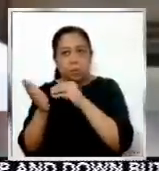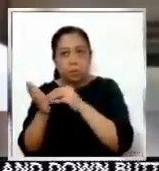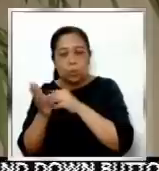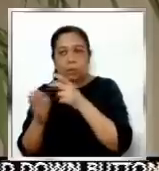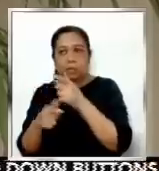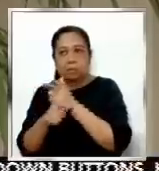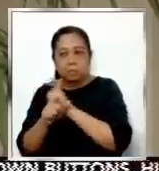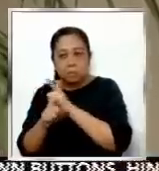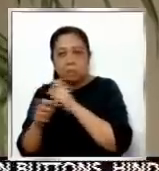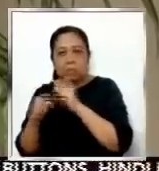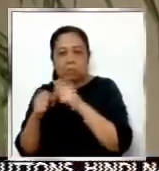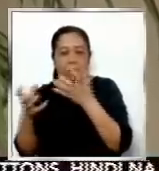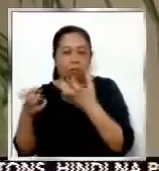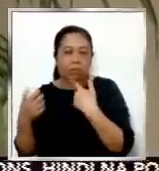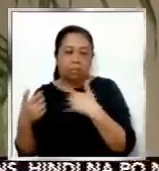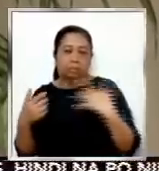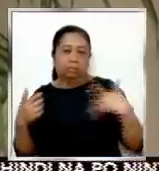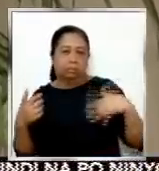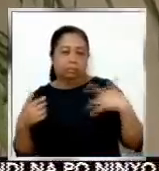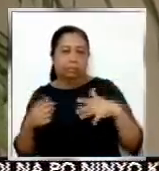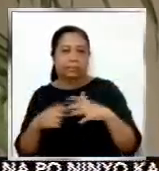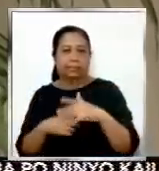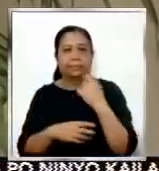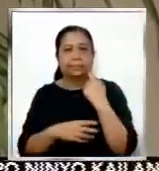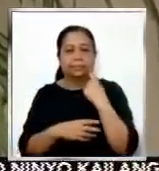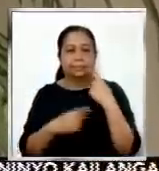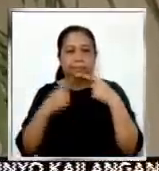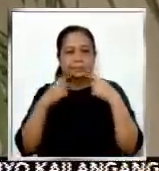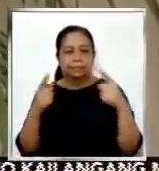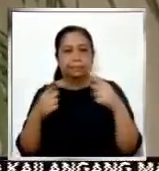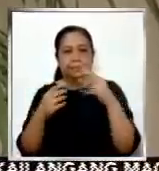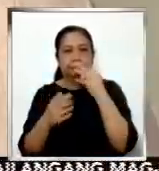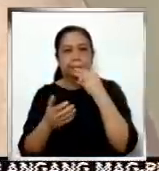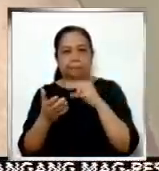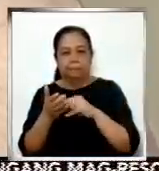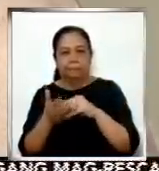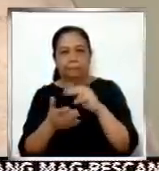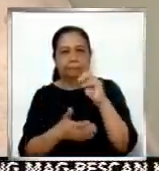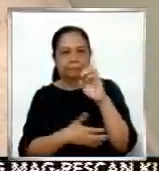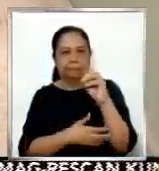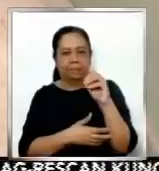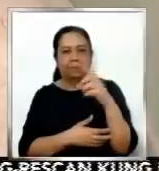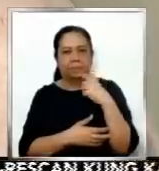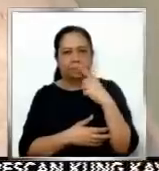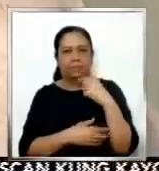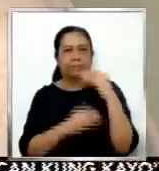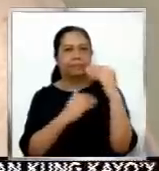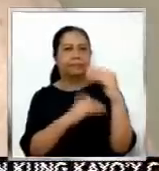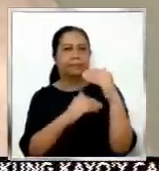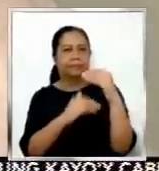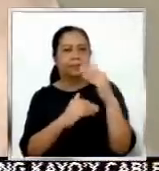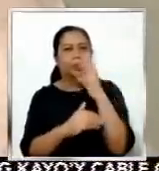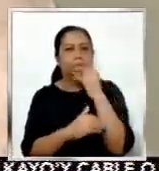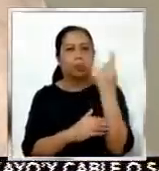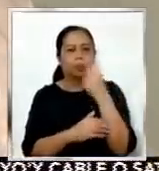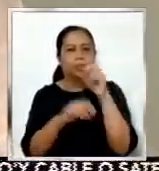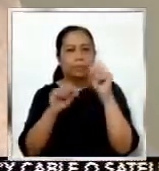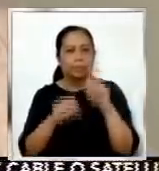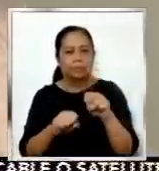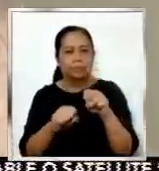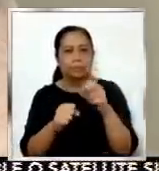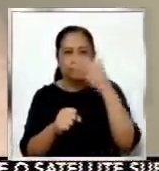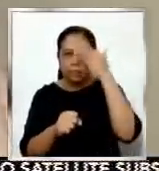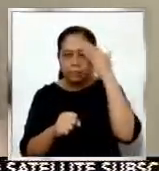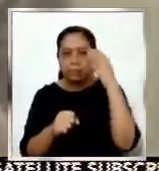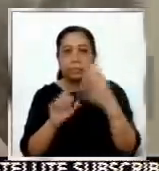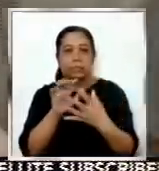niya? Kamakailan lang din, naglabas ng memorandum si Martires kung saan nilimitahan nito kung sino lang ang pwede mag-request ng copy ng